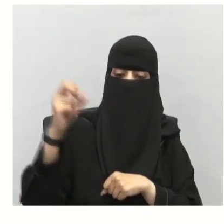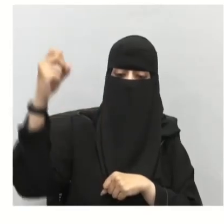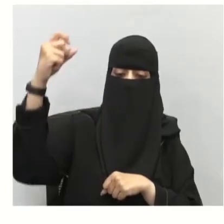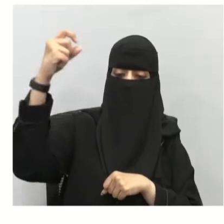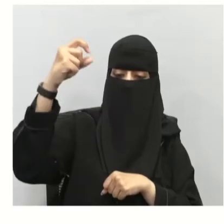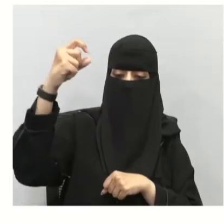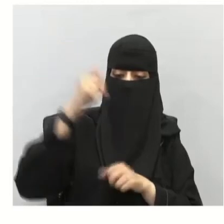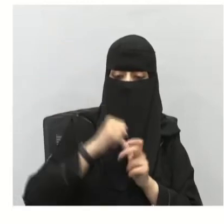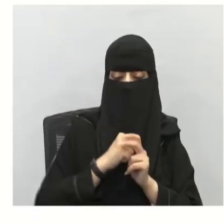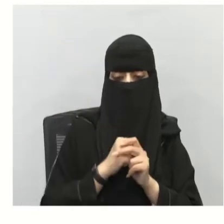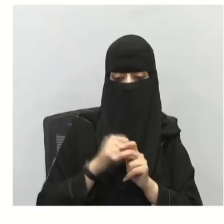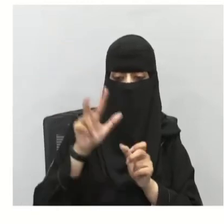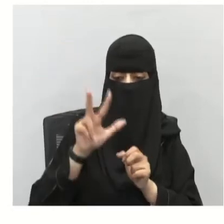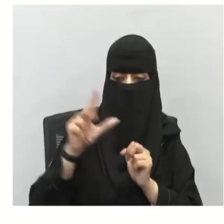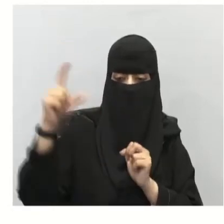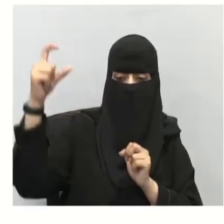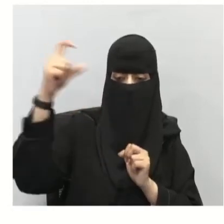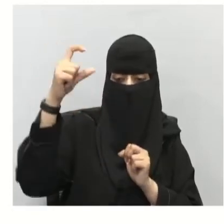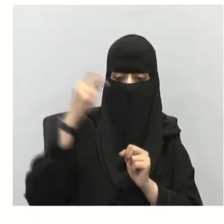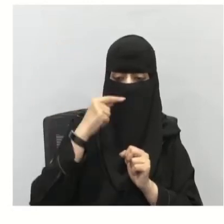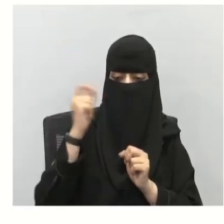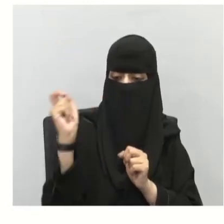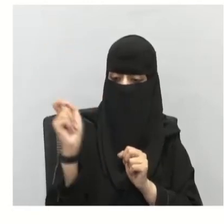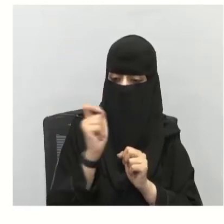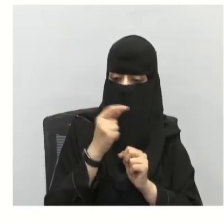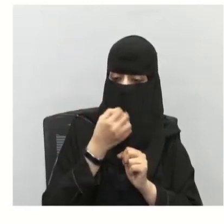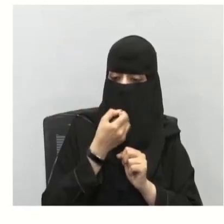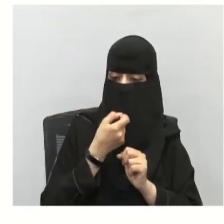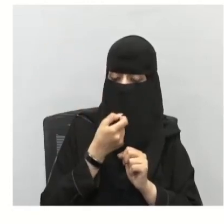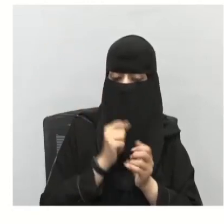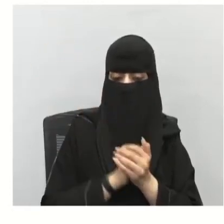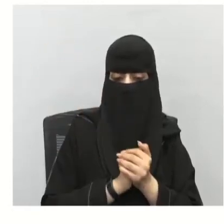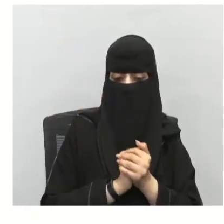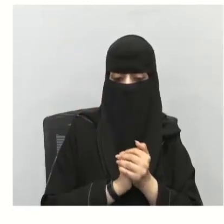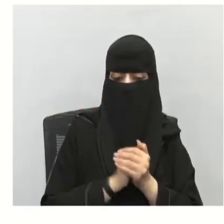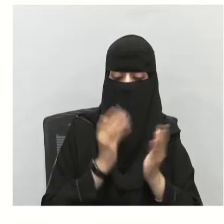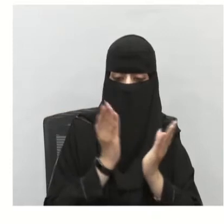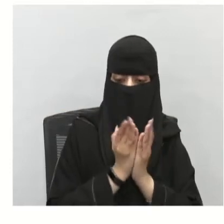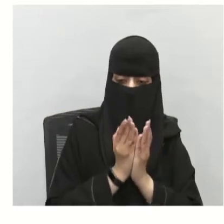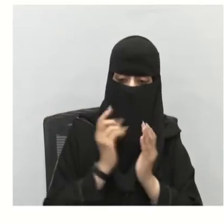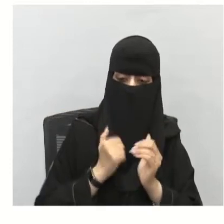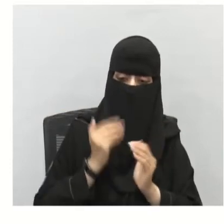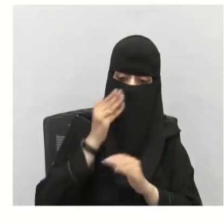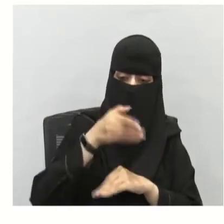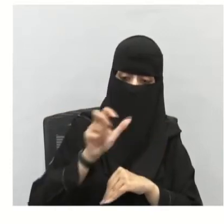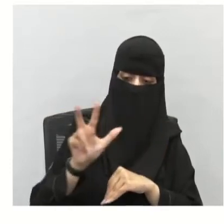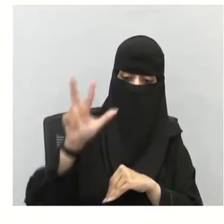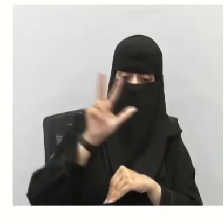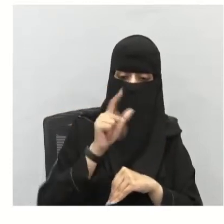أحسنتم، ال قمرية. إذن مدرسة أدخلت عليها ال أصبحت